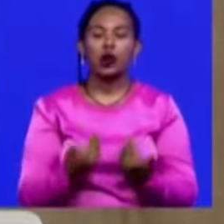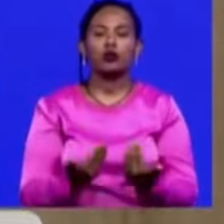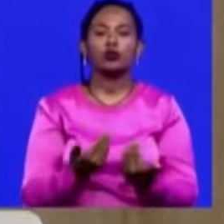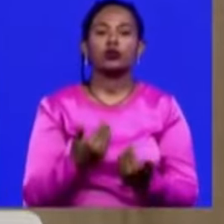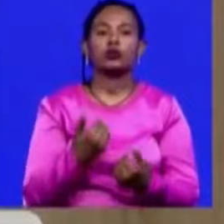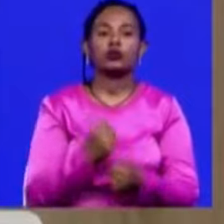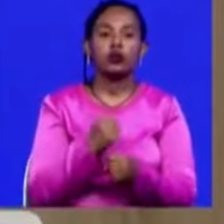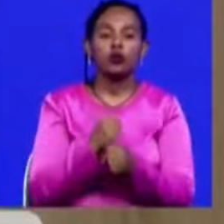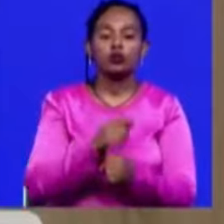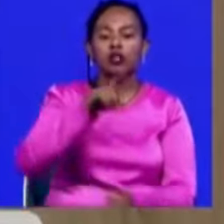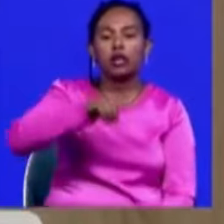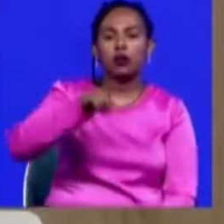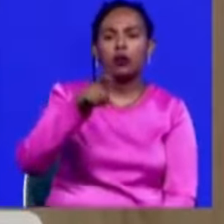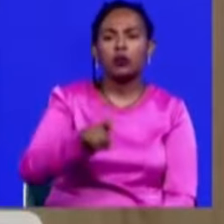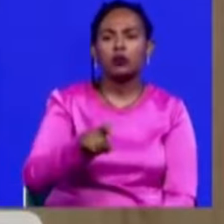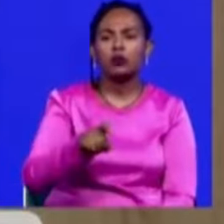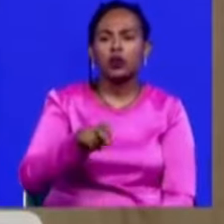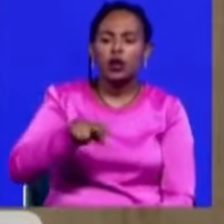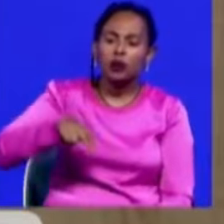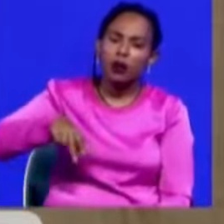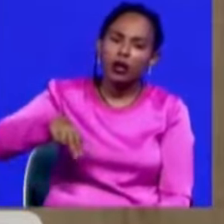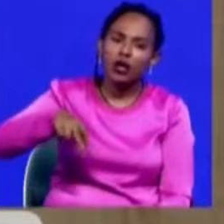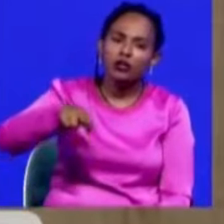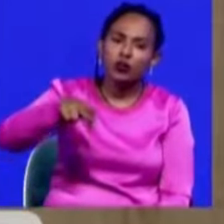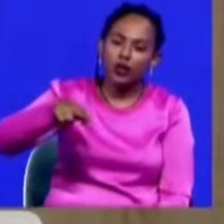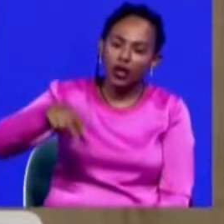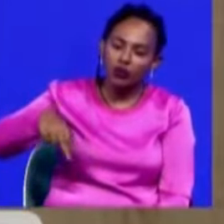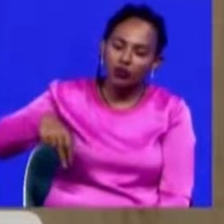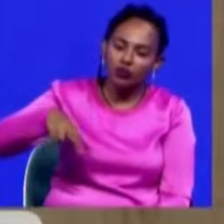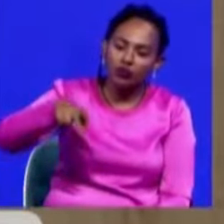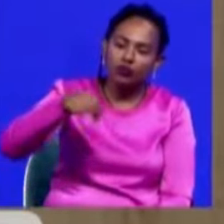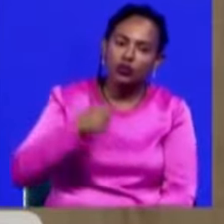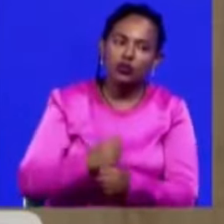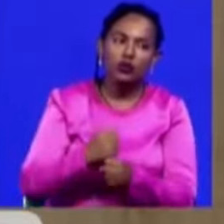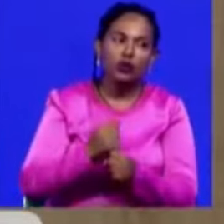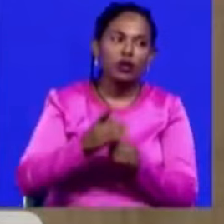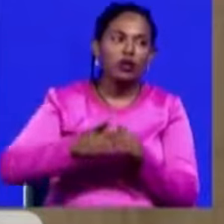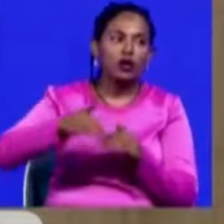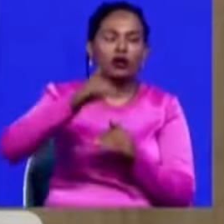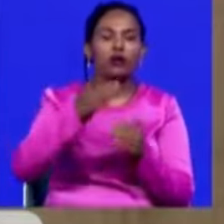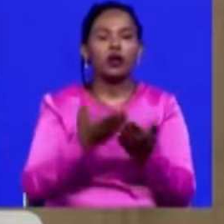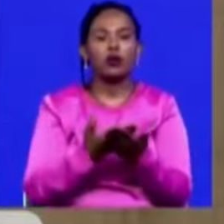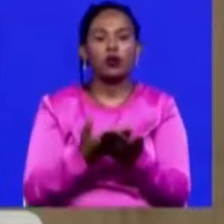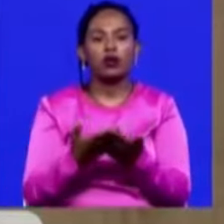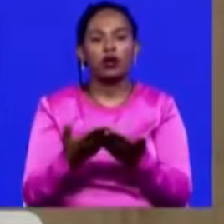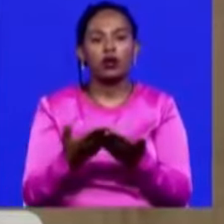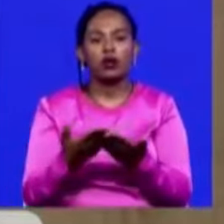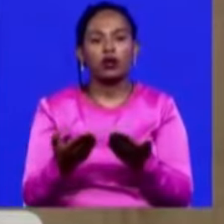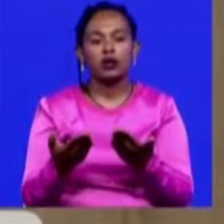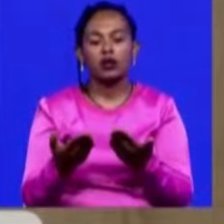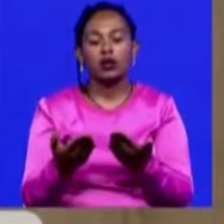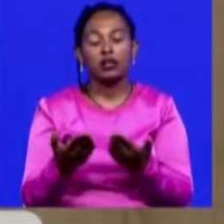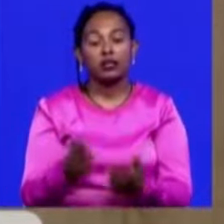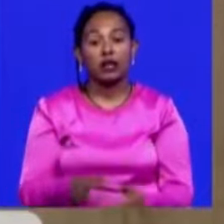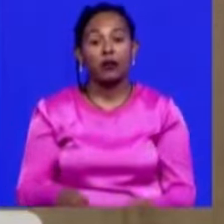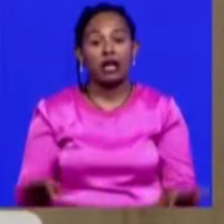ያሉ የቀበሌ ሊቀመንበሮች በእግራቸው እየሄዱ በቅርበት ሲሰሩ፣ ከፍ ያለው ሃይራርኪ ግን ብዙ ነገር